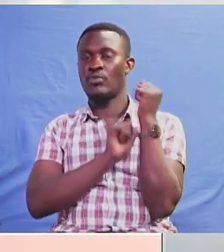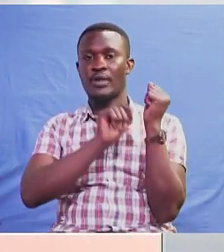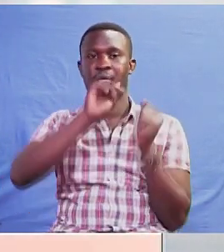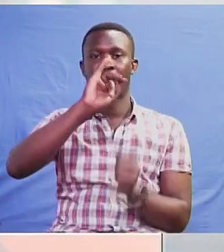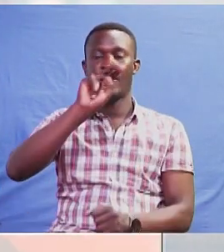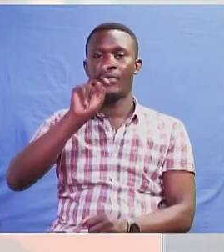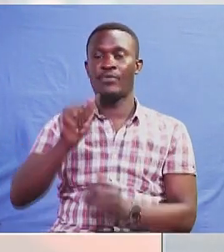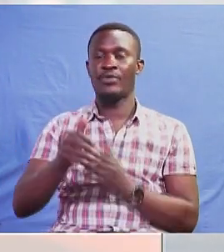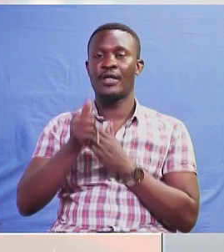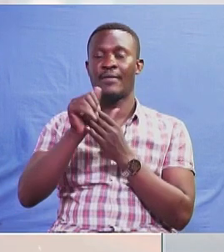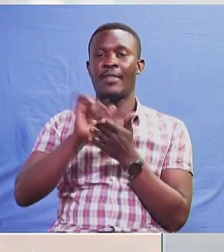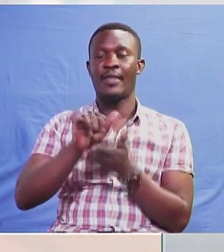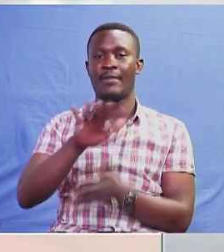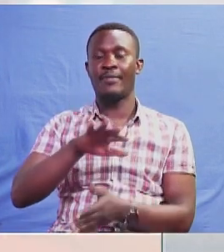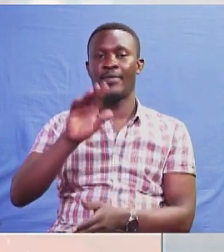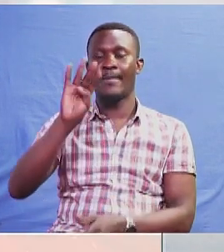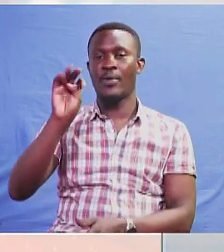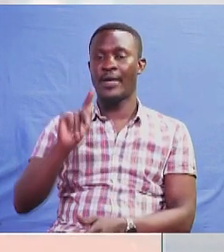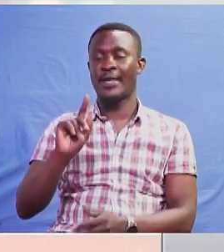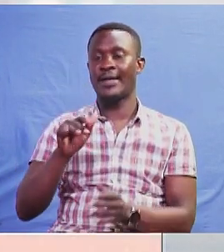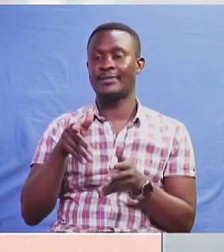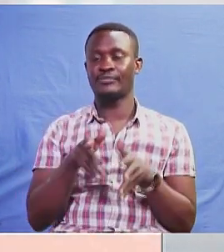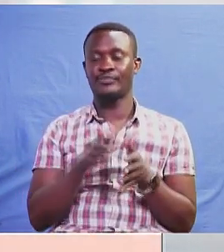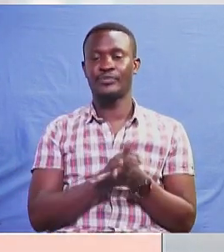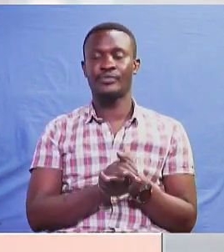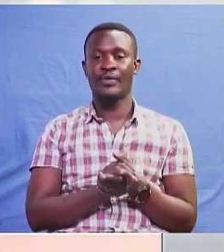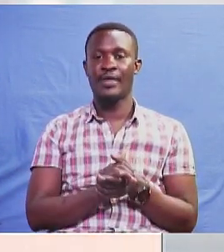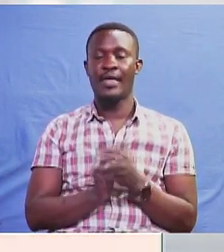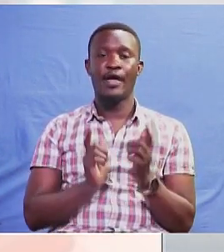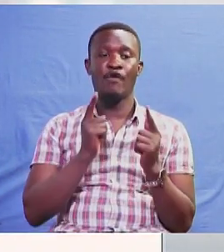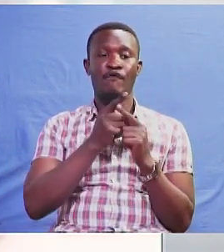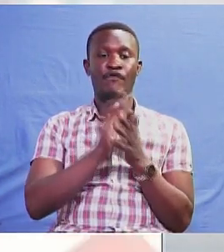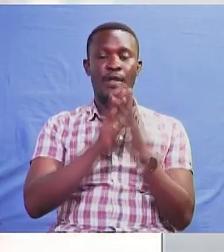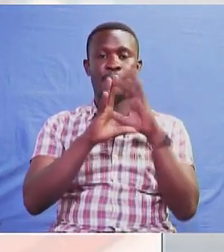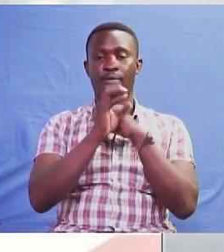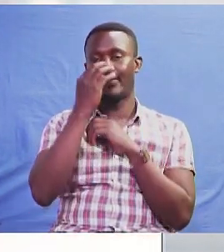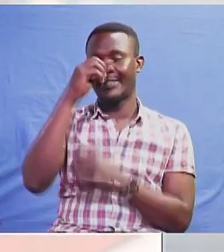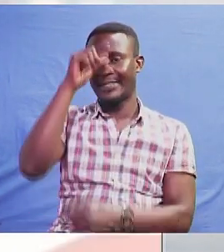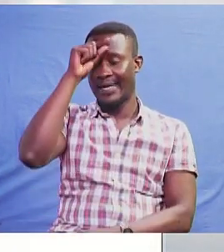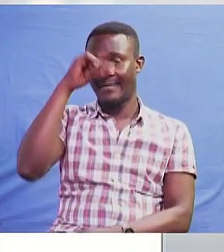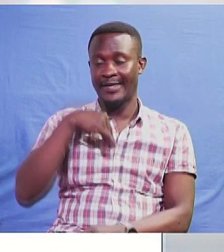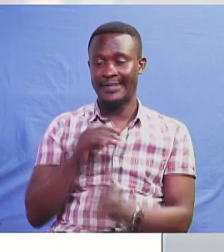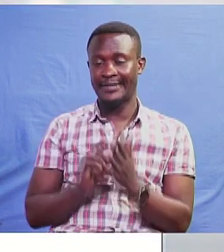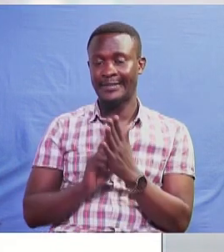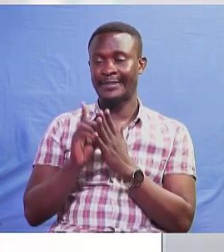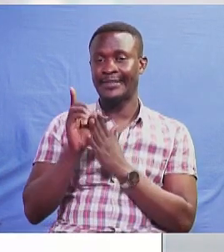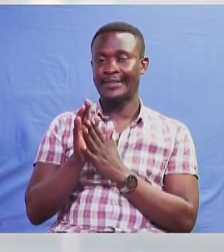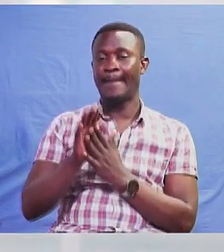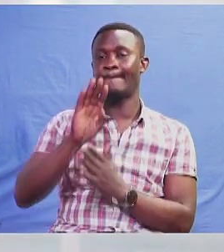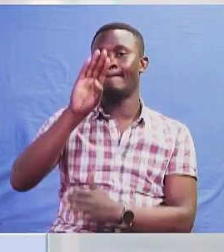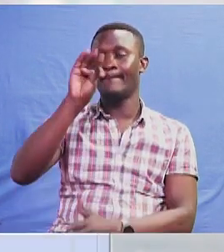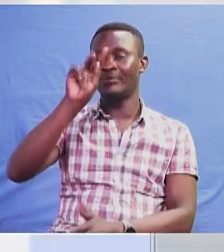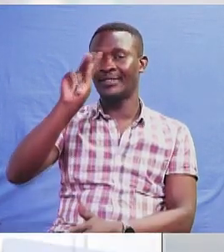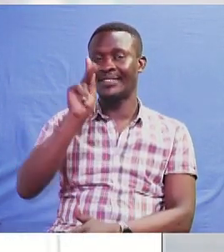kama kiongozi wa eneo la Mlima Kenya na njia faafu ya kumfikia rais na serikali katika maendeleo ya mlima.